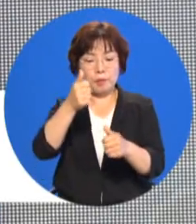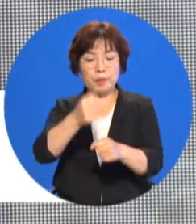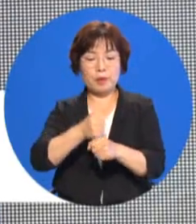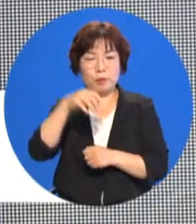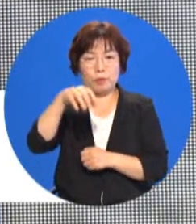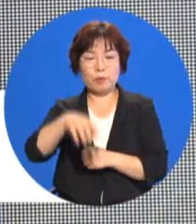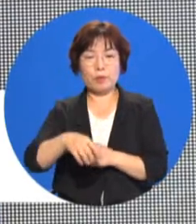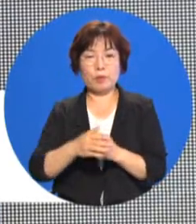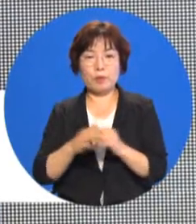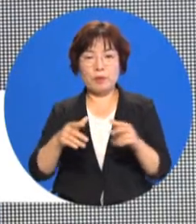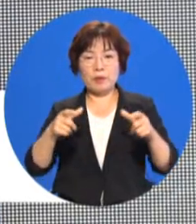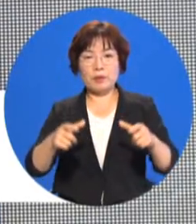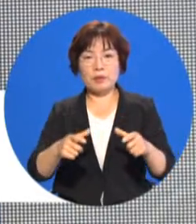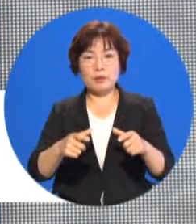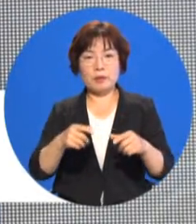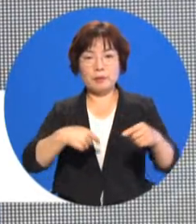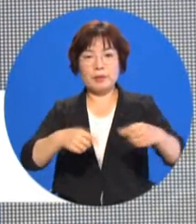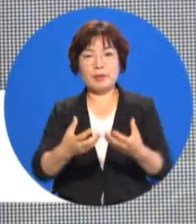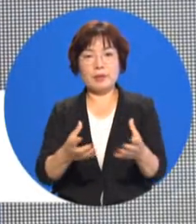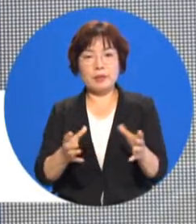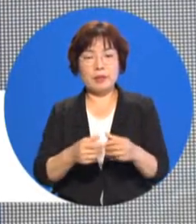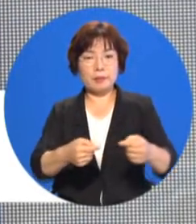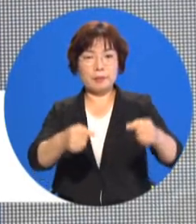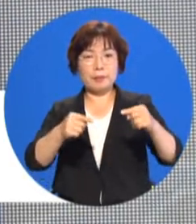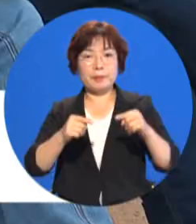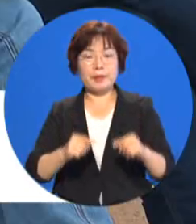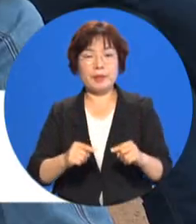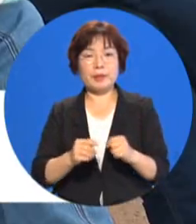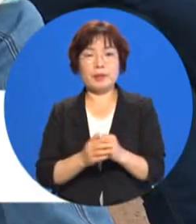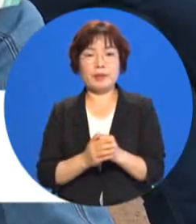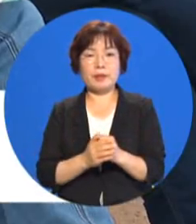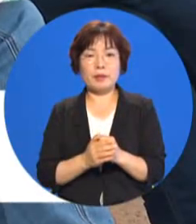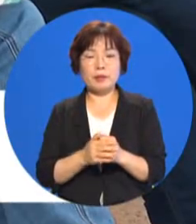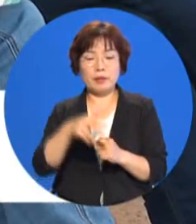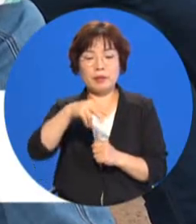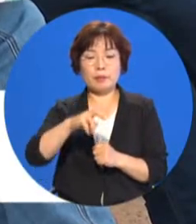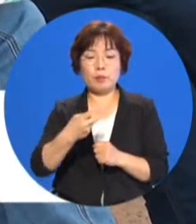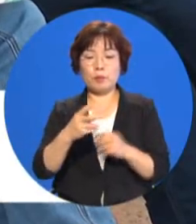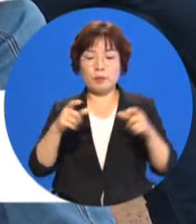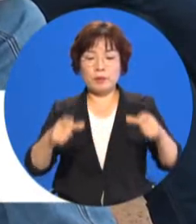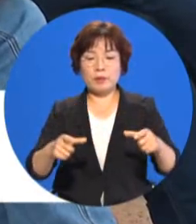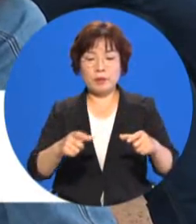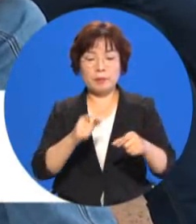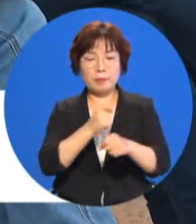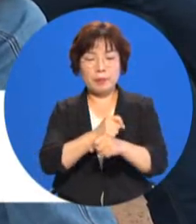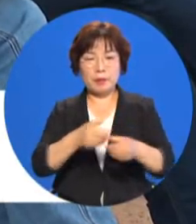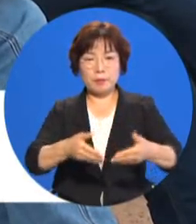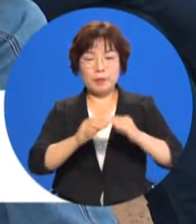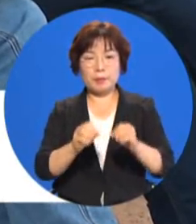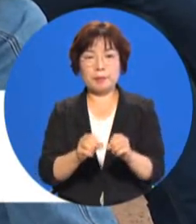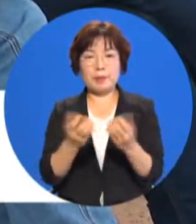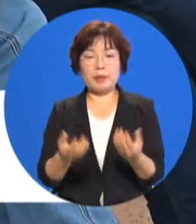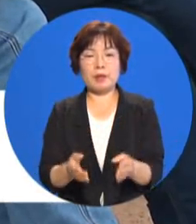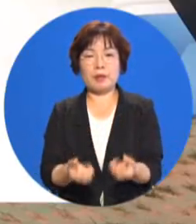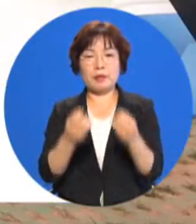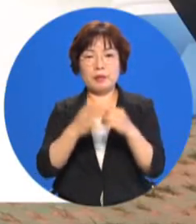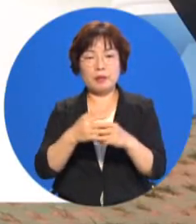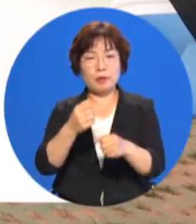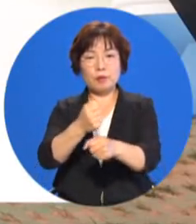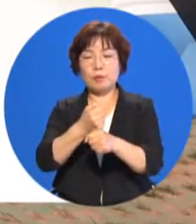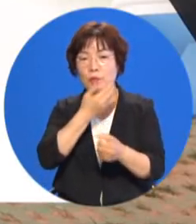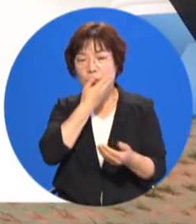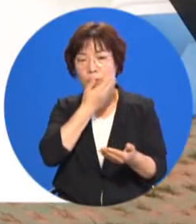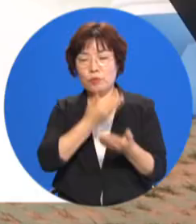한국건설생활환경시험연구원은 오늘 지역 정관계 관계자들이 참석한 가운데 삼동지구 신축사무소에서 개원식을 열고 핵심 기술